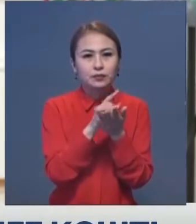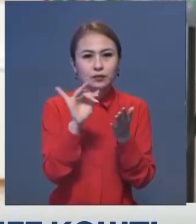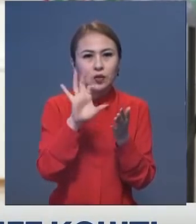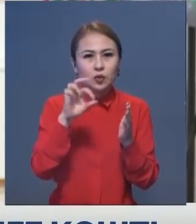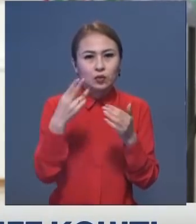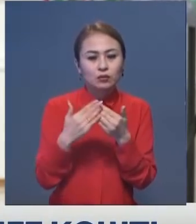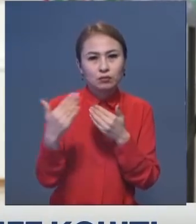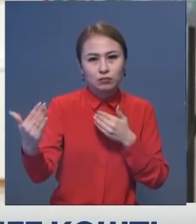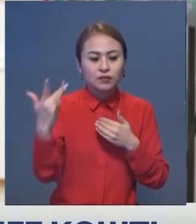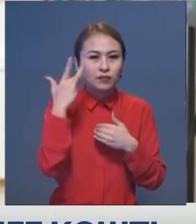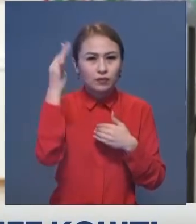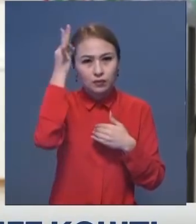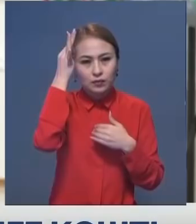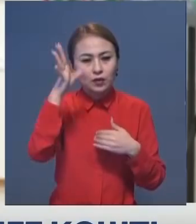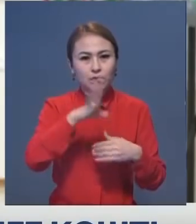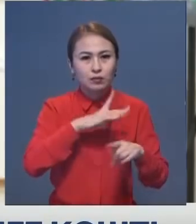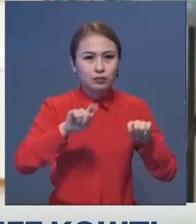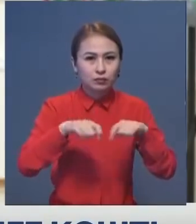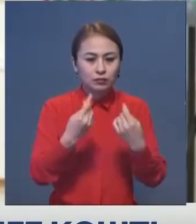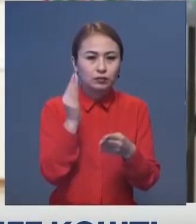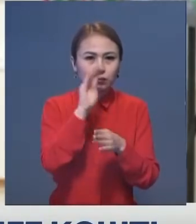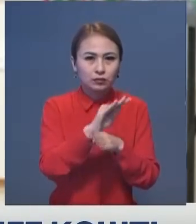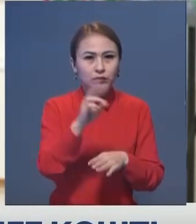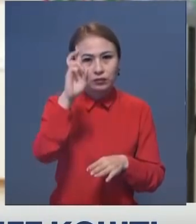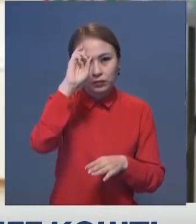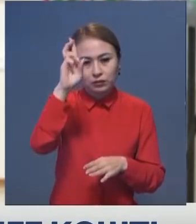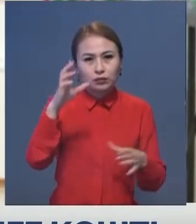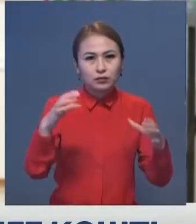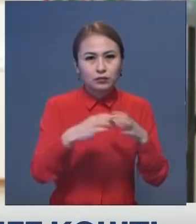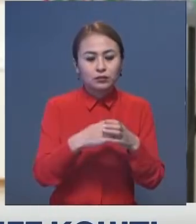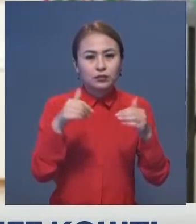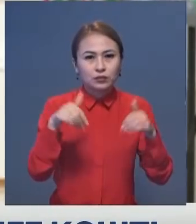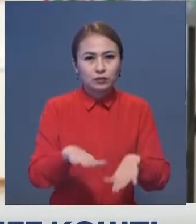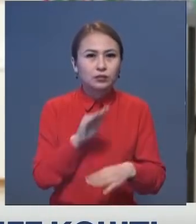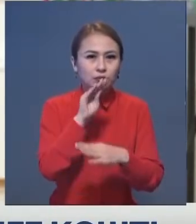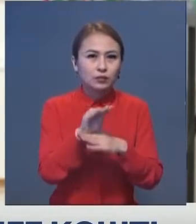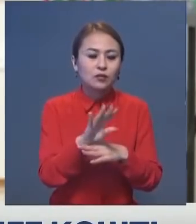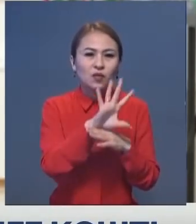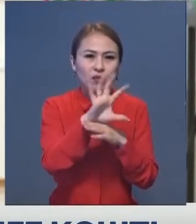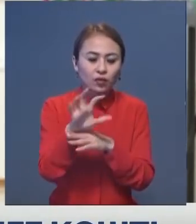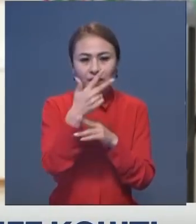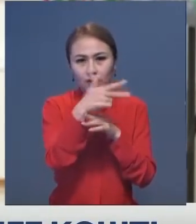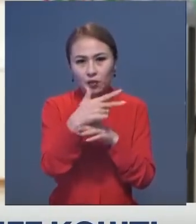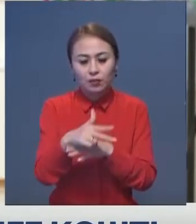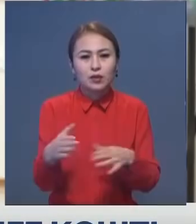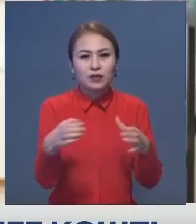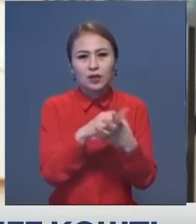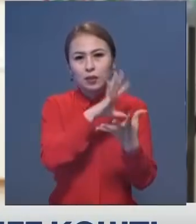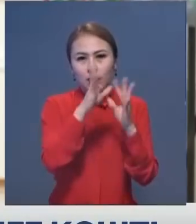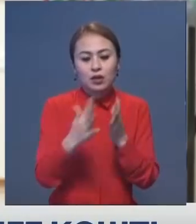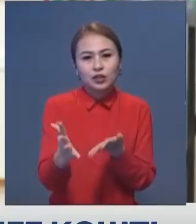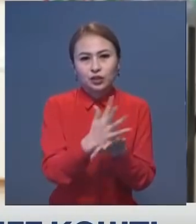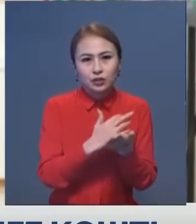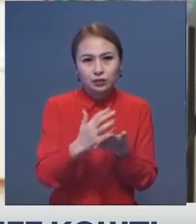социальная дистанция арағашықтық бұзылған. Акт толтырып, қызметкерлерден түсініктеме алдып, және фото-видео материалдарын соның барлығын жинап,